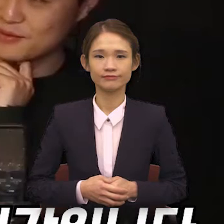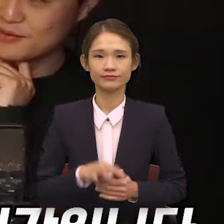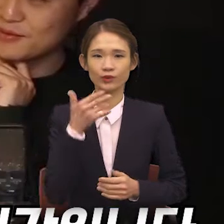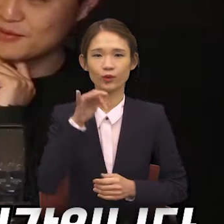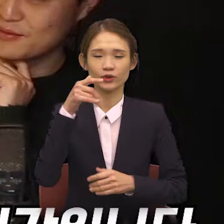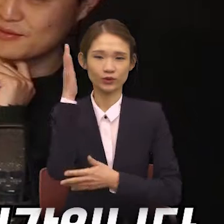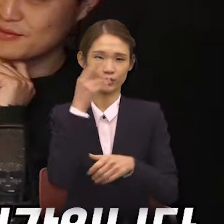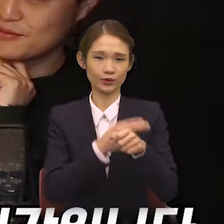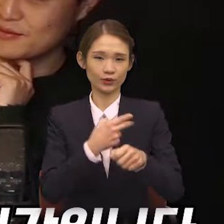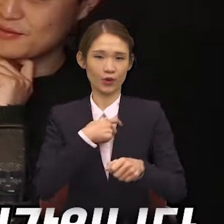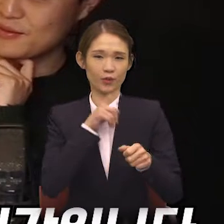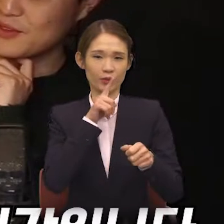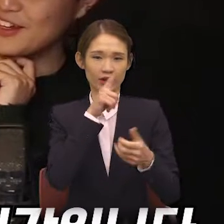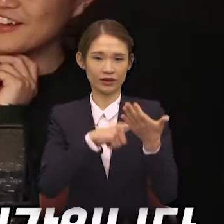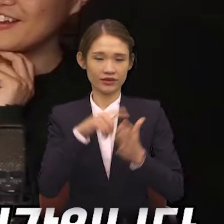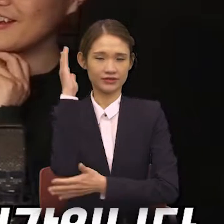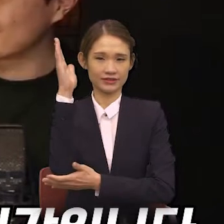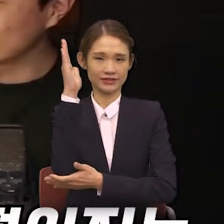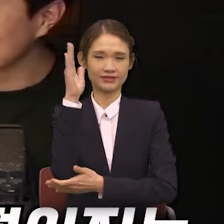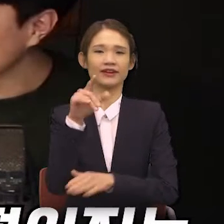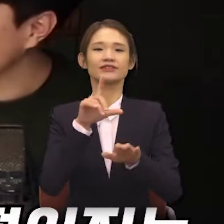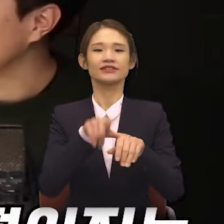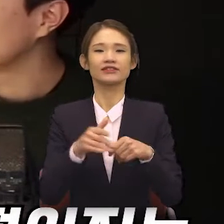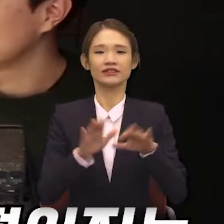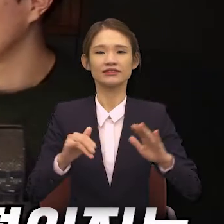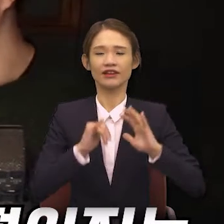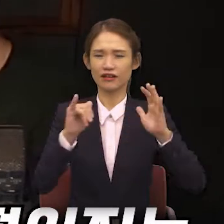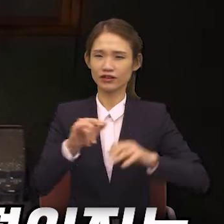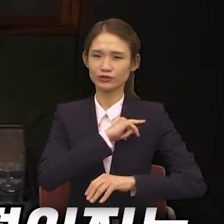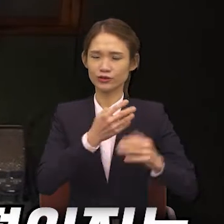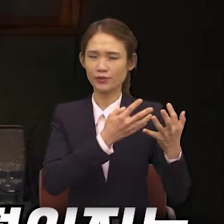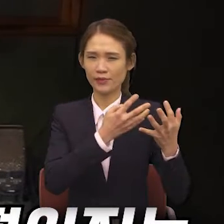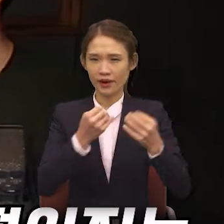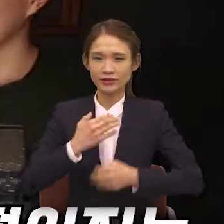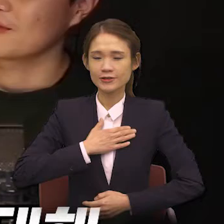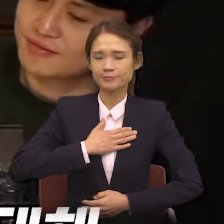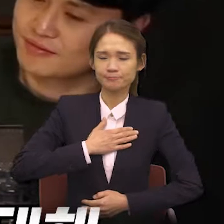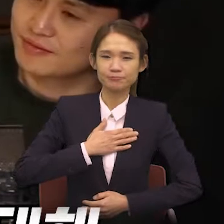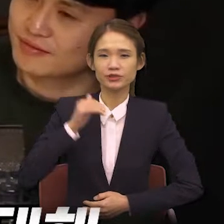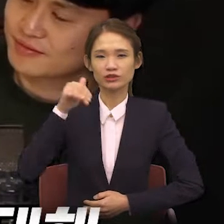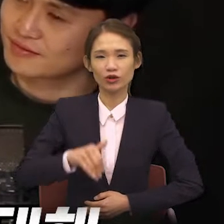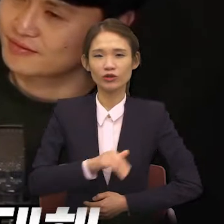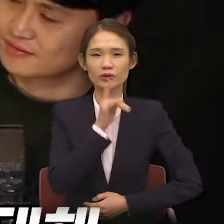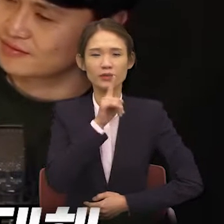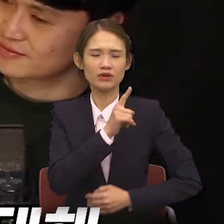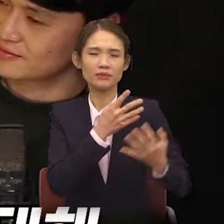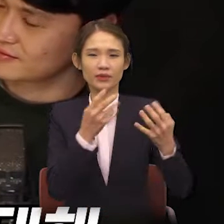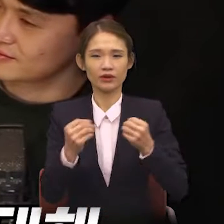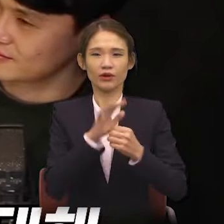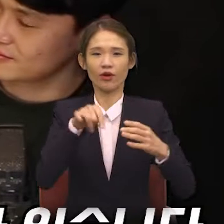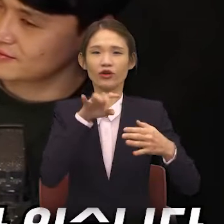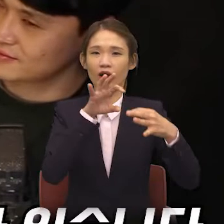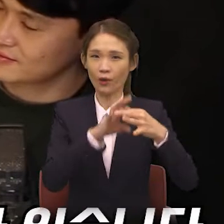홍성수 교수님의 혐오 발언 대응 특강 시간입니다. 이게 이 세상엔 굉장히 많은 감수성 떨어지는 말들이 많이 있고